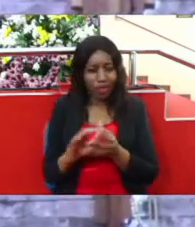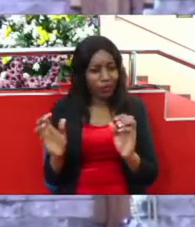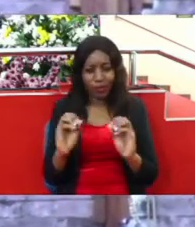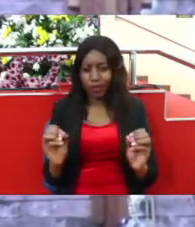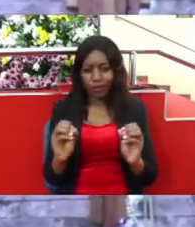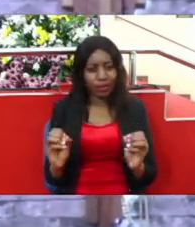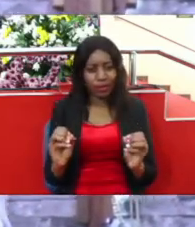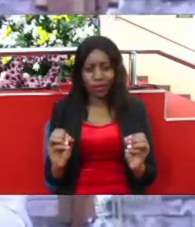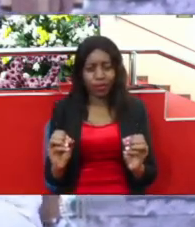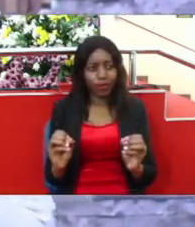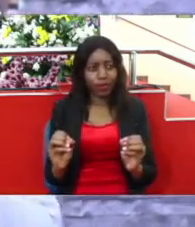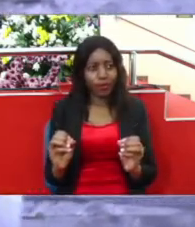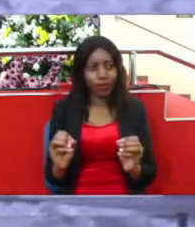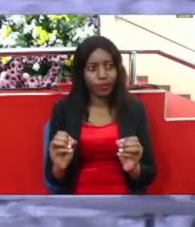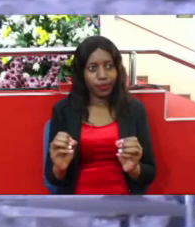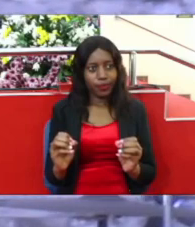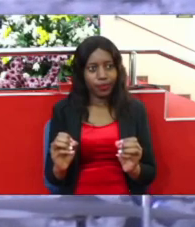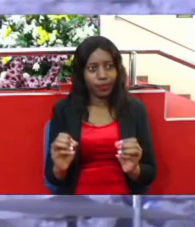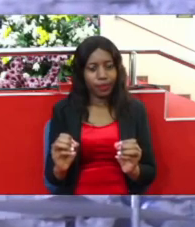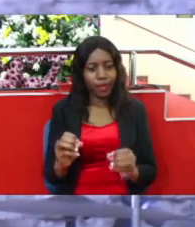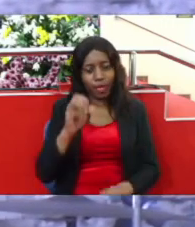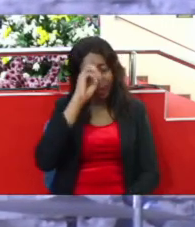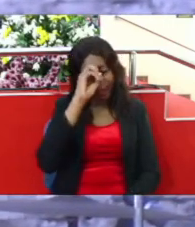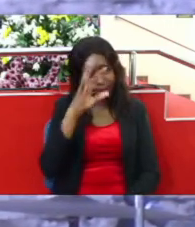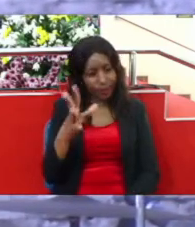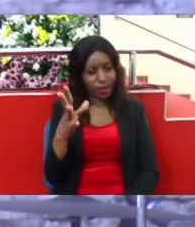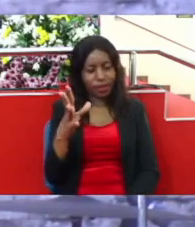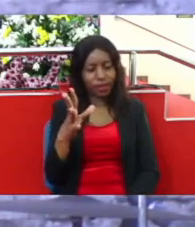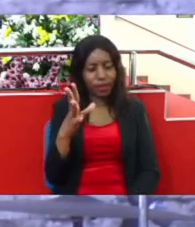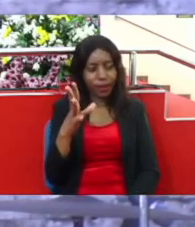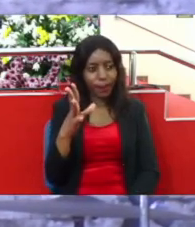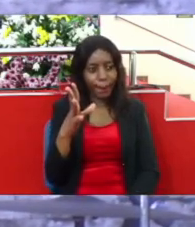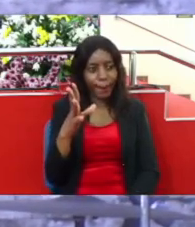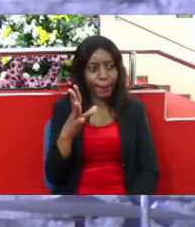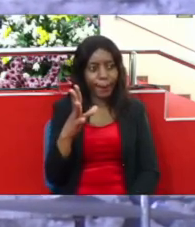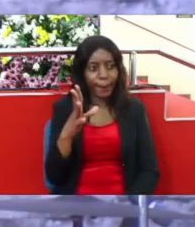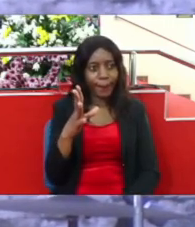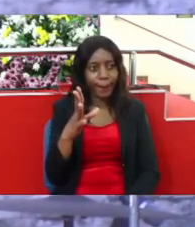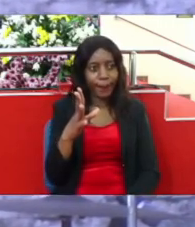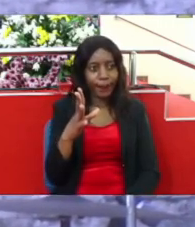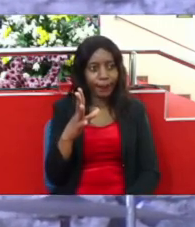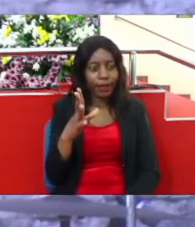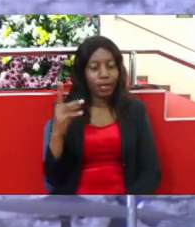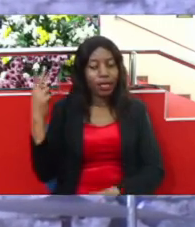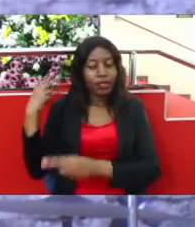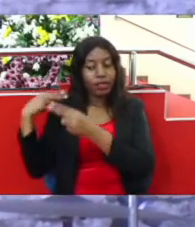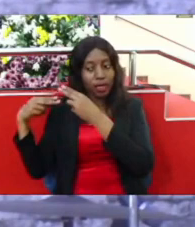Jinsi ambavyo inakaa kwamba haiaminiki. Amazing as it is. Ikiwa ya kushangaza jinsi ilivyo. It is a